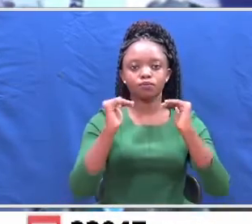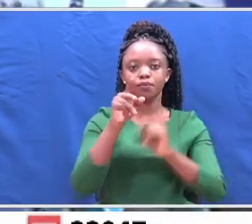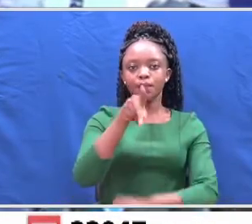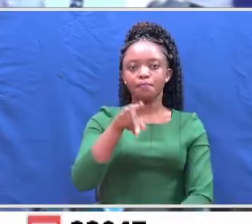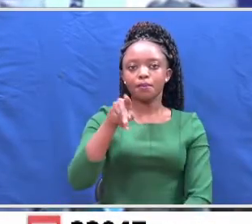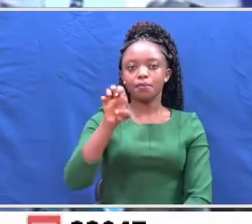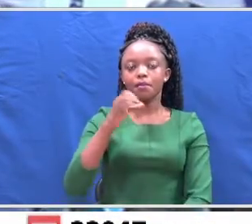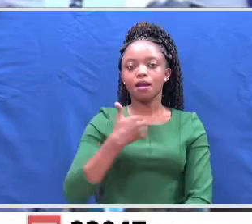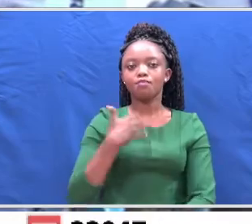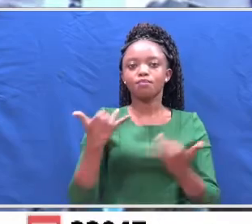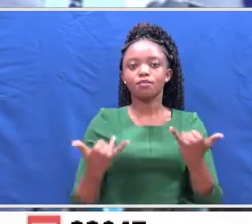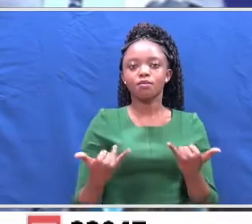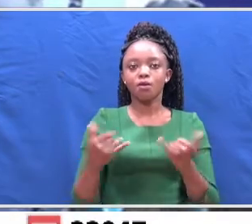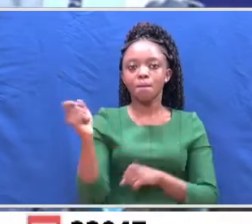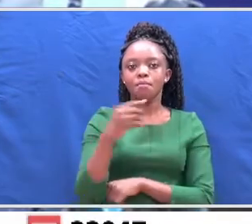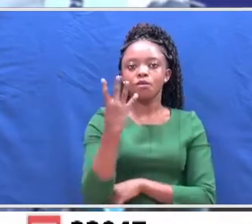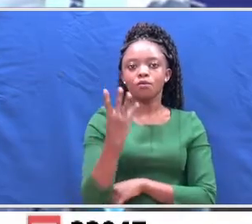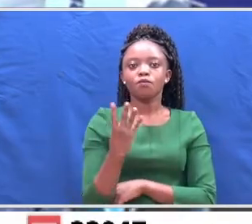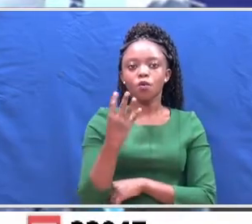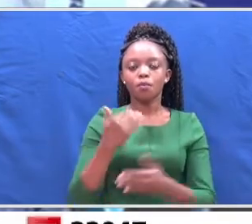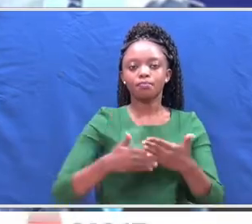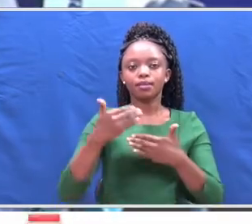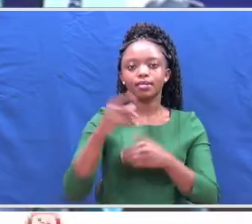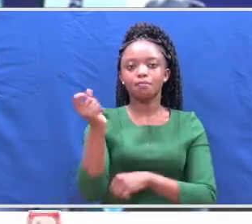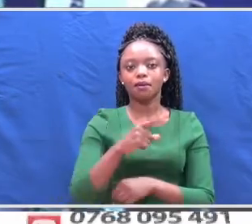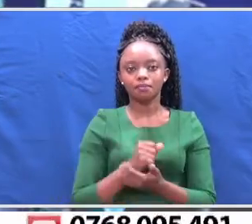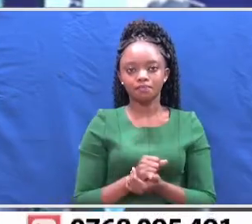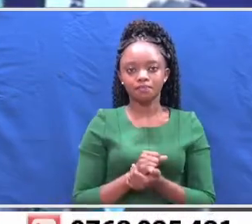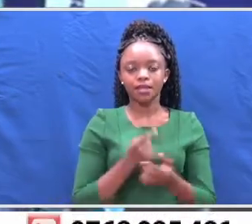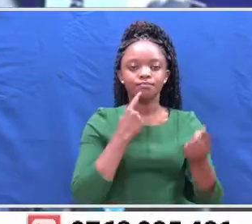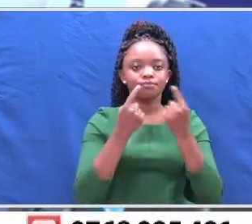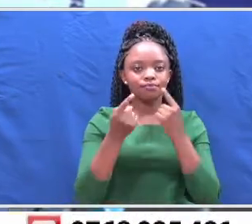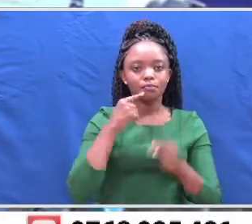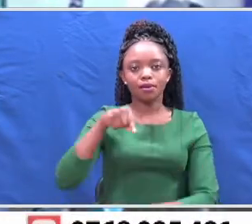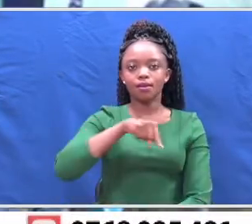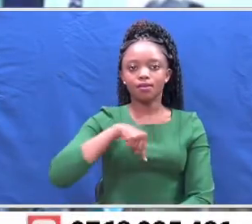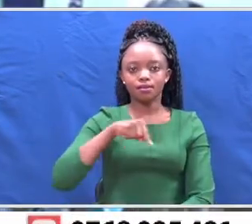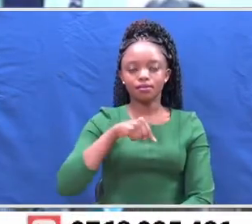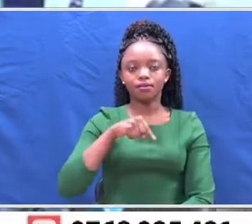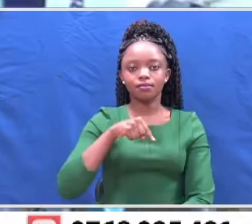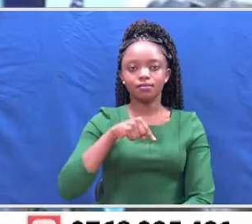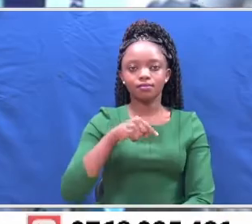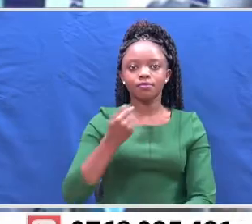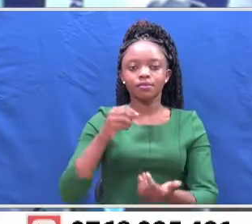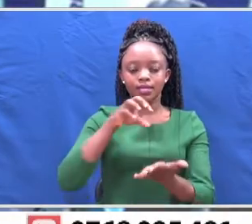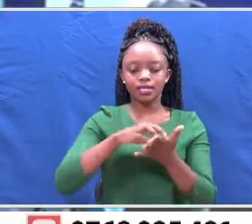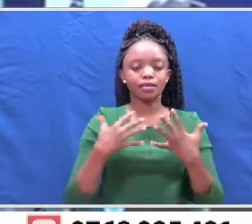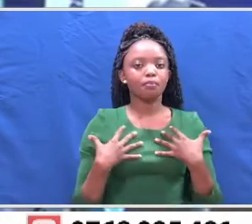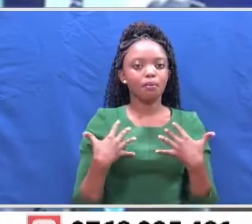tuko nazo mpaka ya mwezi wa 4 mwezi ujao. Mazungumzo yetu imehakikisha kwamba hali yetu ya